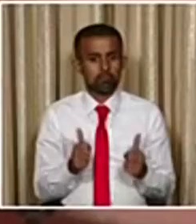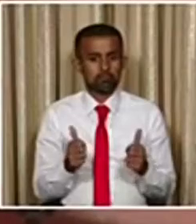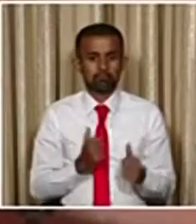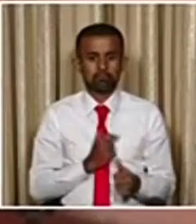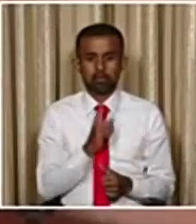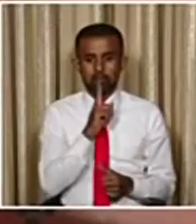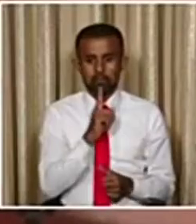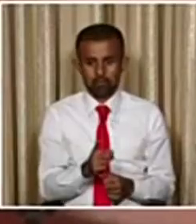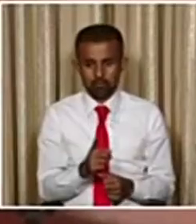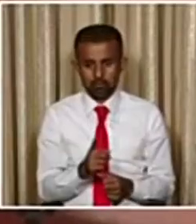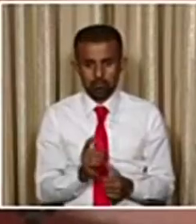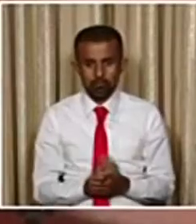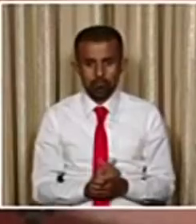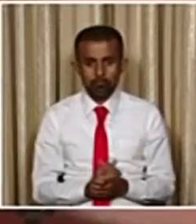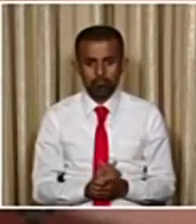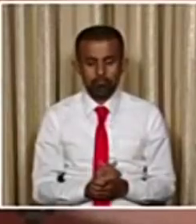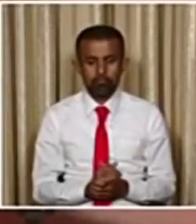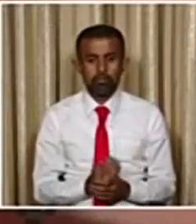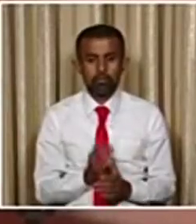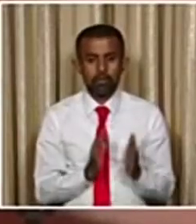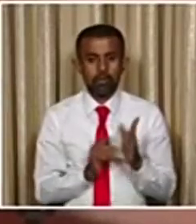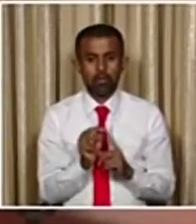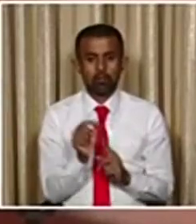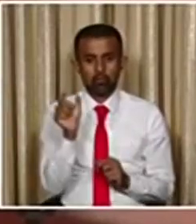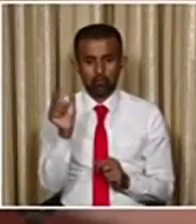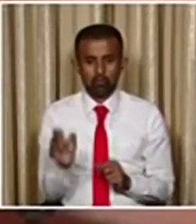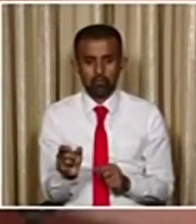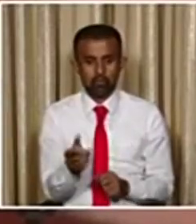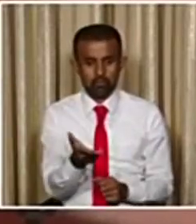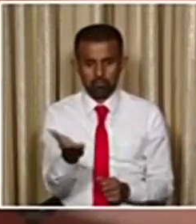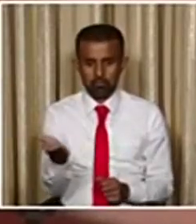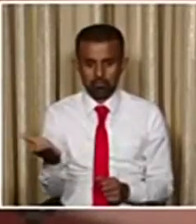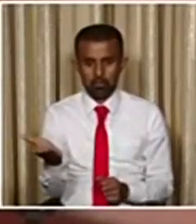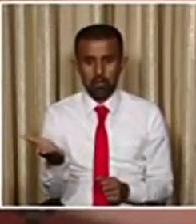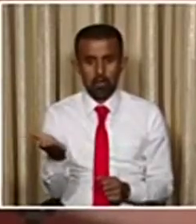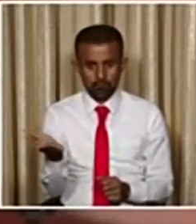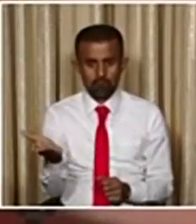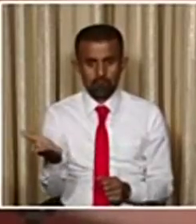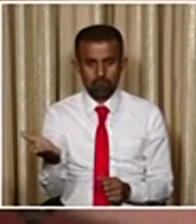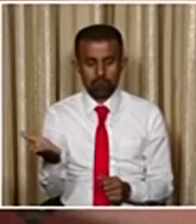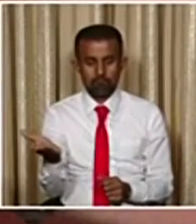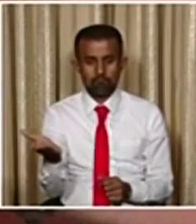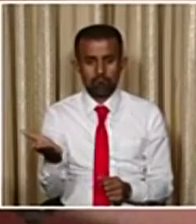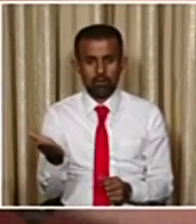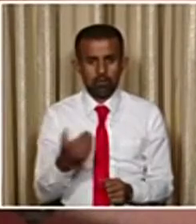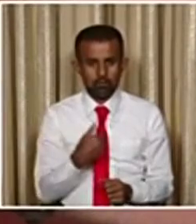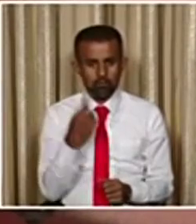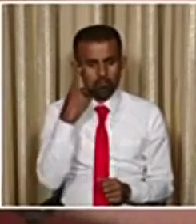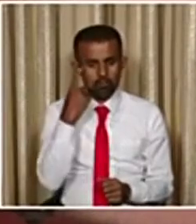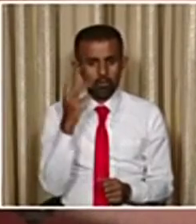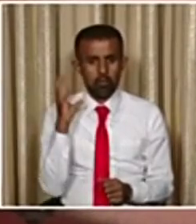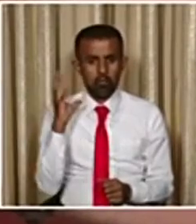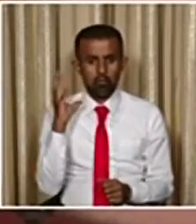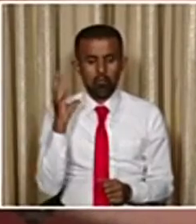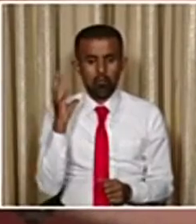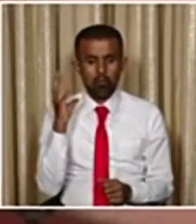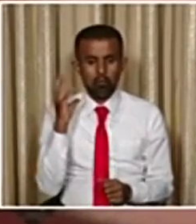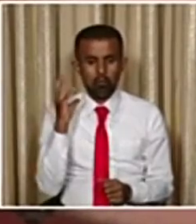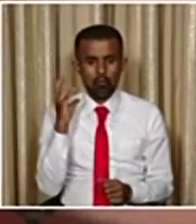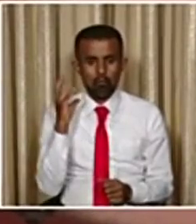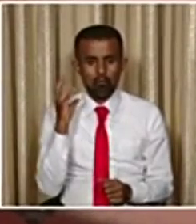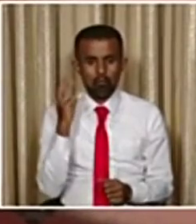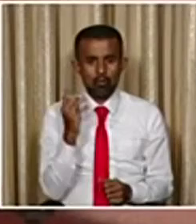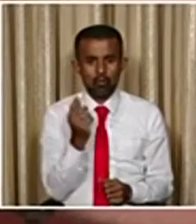කරනවා. මොකද ඇමරතුමා අද මෙතන ඉන්නවා. මම හිතනවා අද පොල්වල අපි